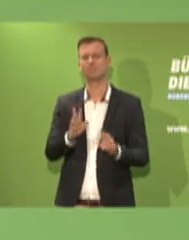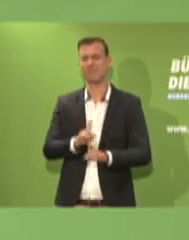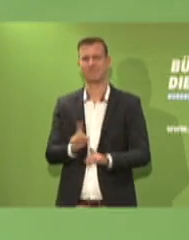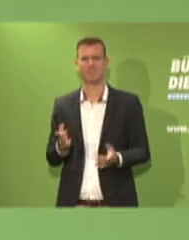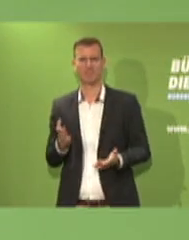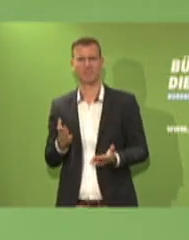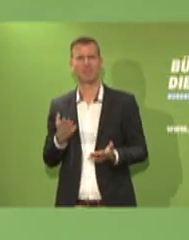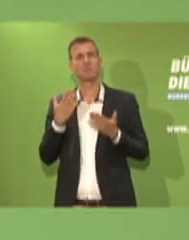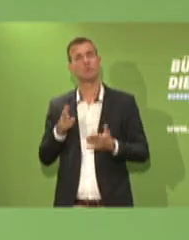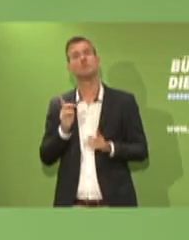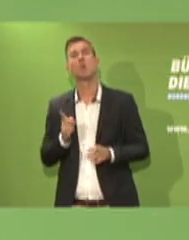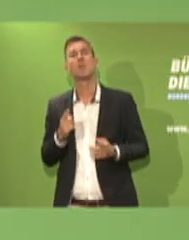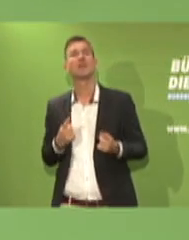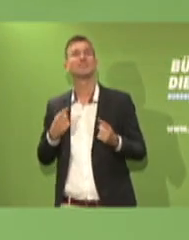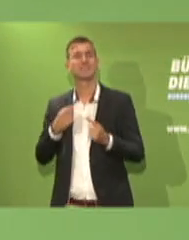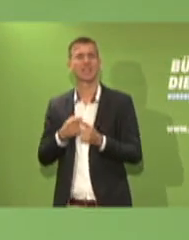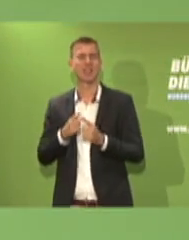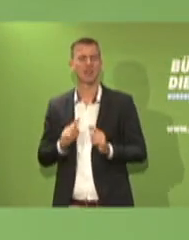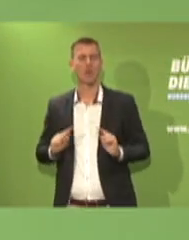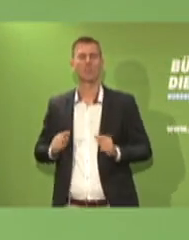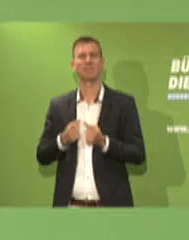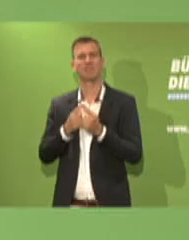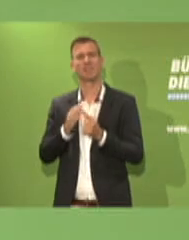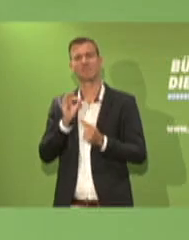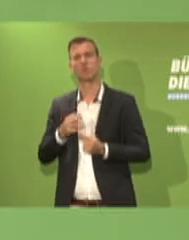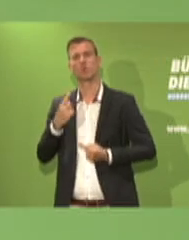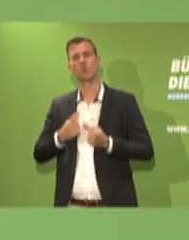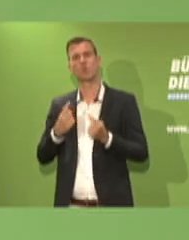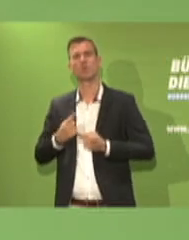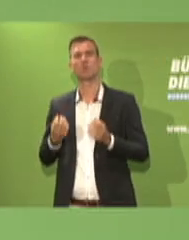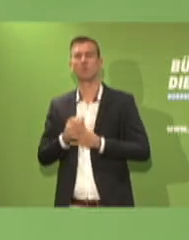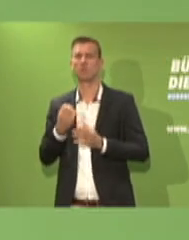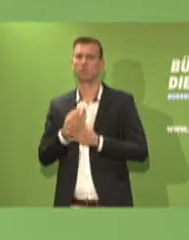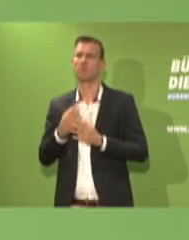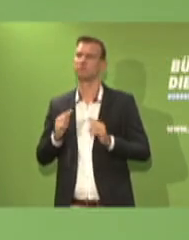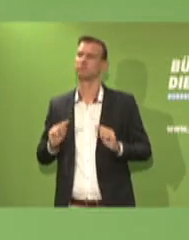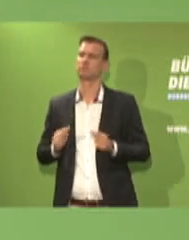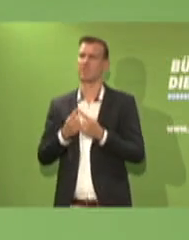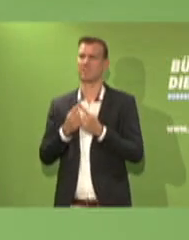sollte ein Ziel sein, die Entwicklung von Kriterien für eine grüne Kultur des Streitens.